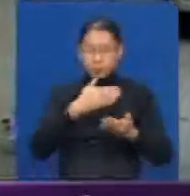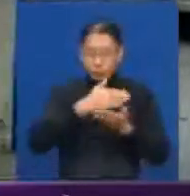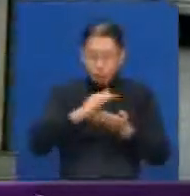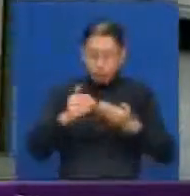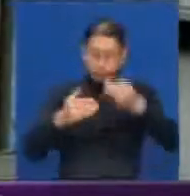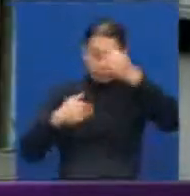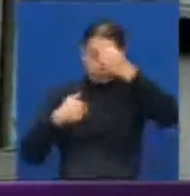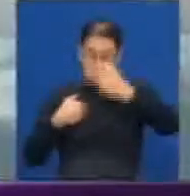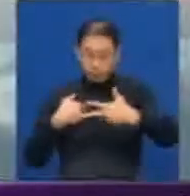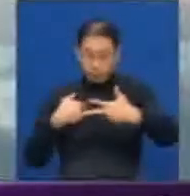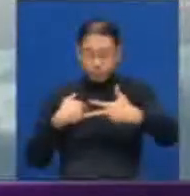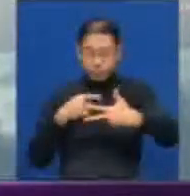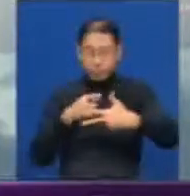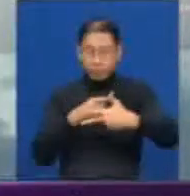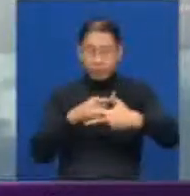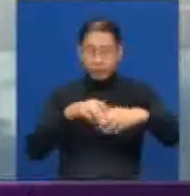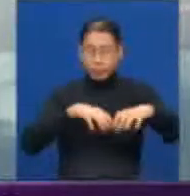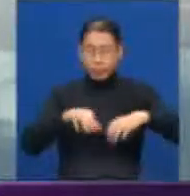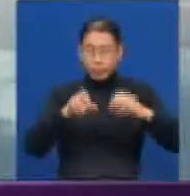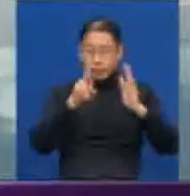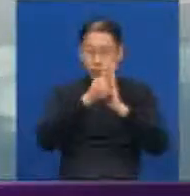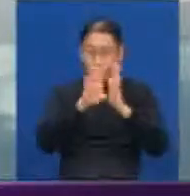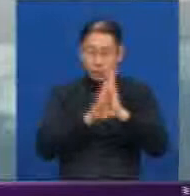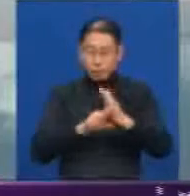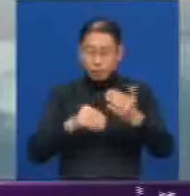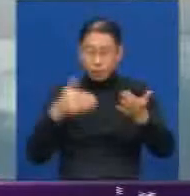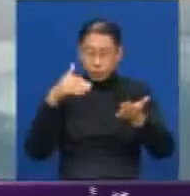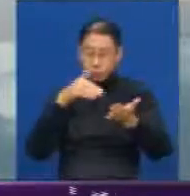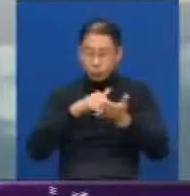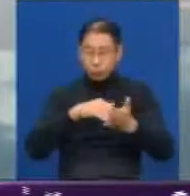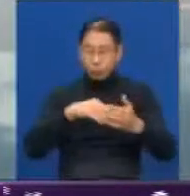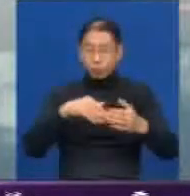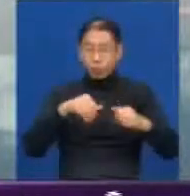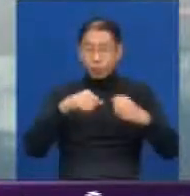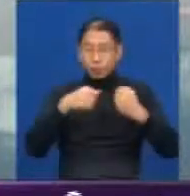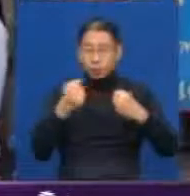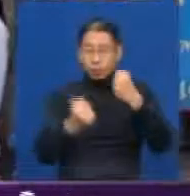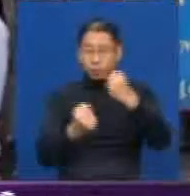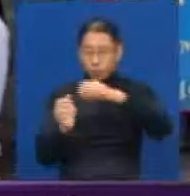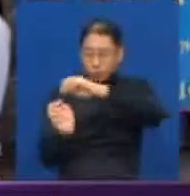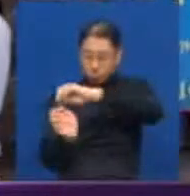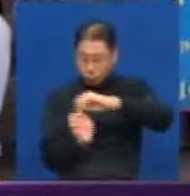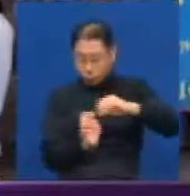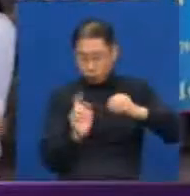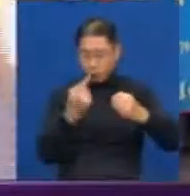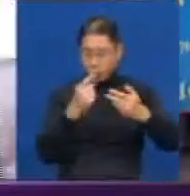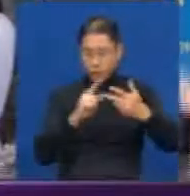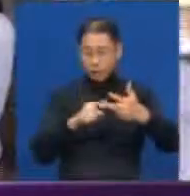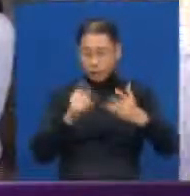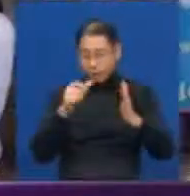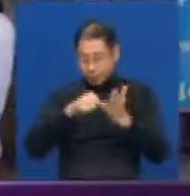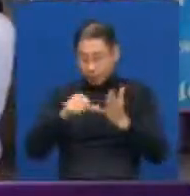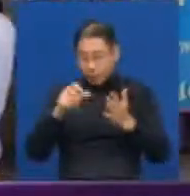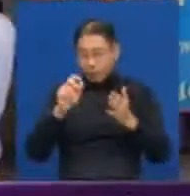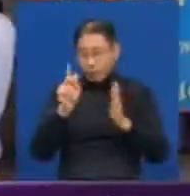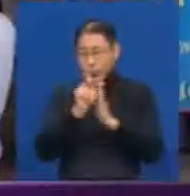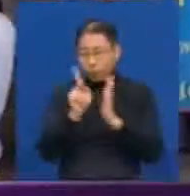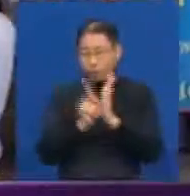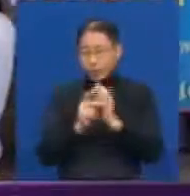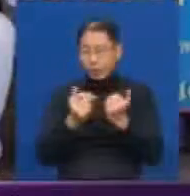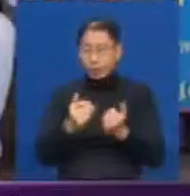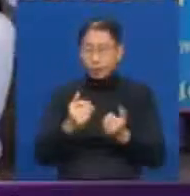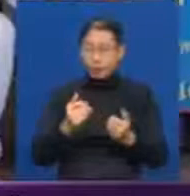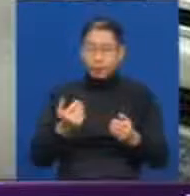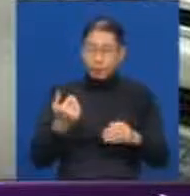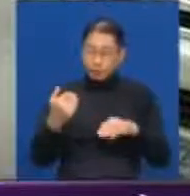3ระยะคือการจัดระเบียบการจัดศูนย์กลางวินรถตู้แห่งใหม่และการแก้ไขกฎหมายที่เกี่ยวข้องกับ